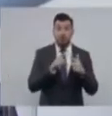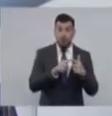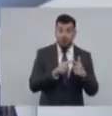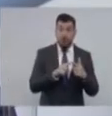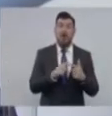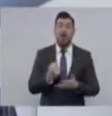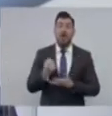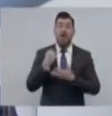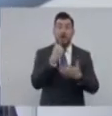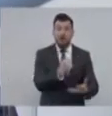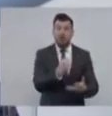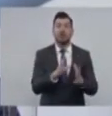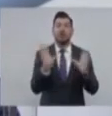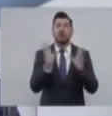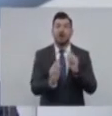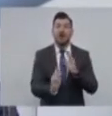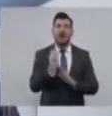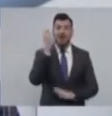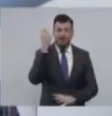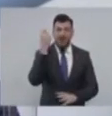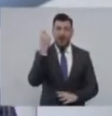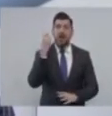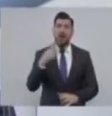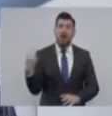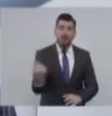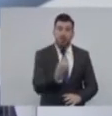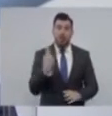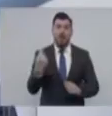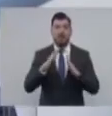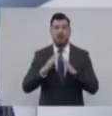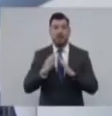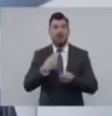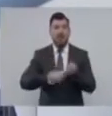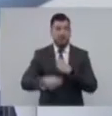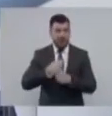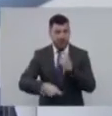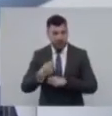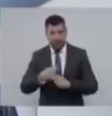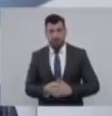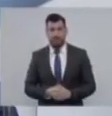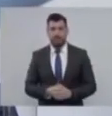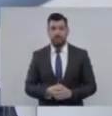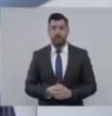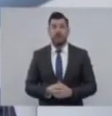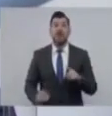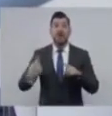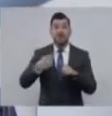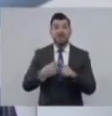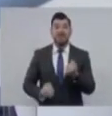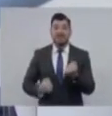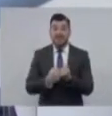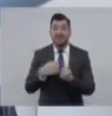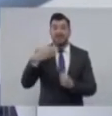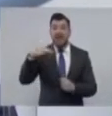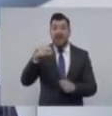επιδότησης του ηλεκτρικού ρεύματος για νοικοκυριά και επιχειρήσεις δεύτερον στην στήριξη των ευάλωτων συμπολιτών μας και